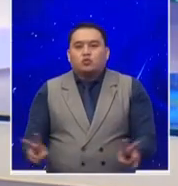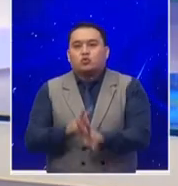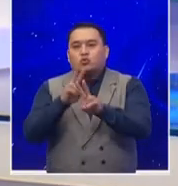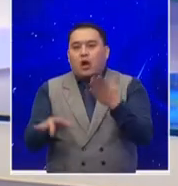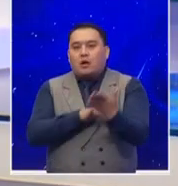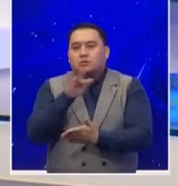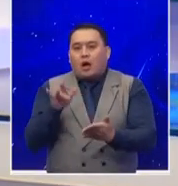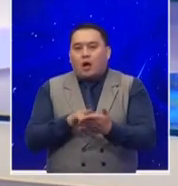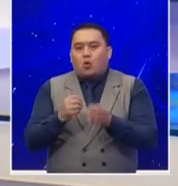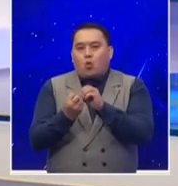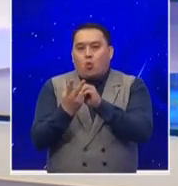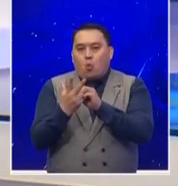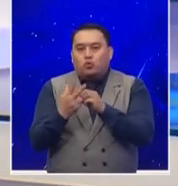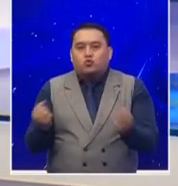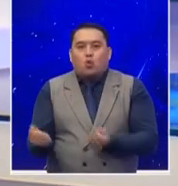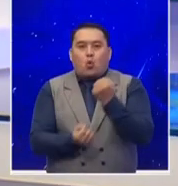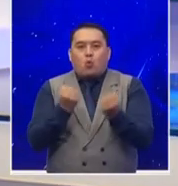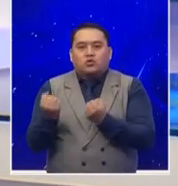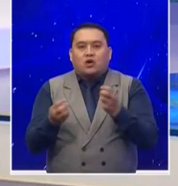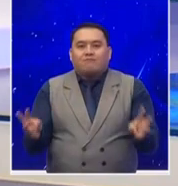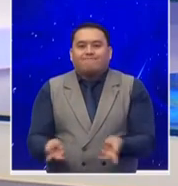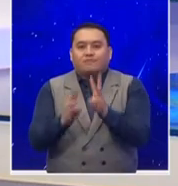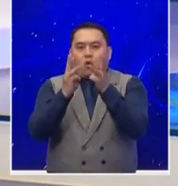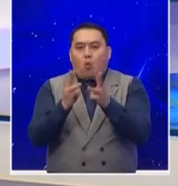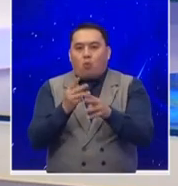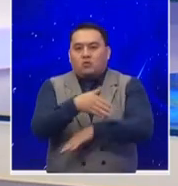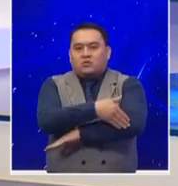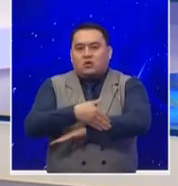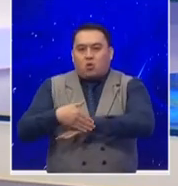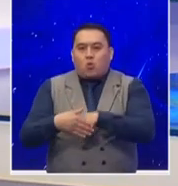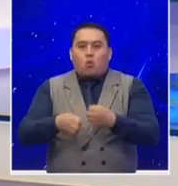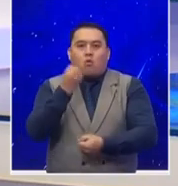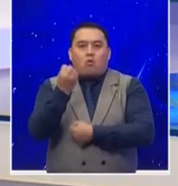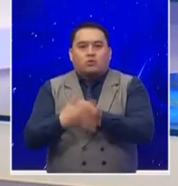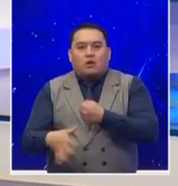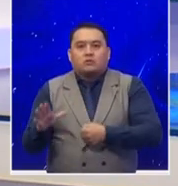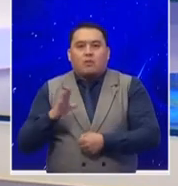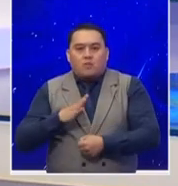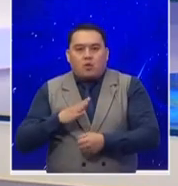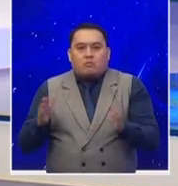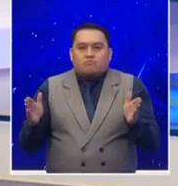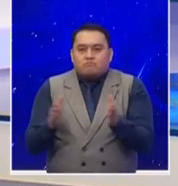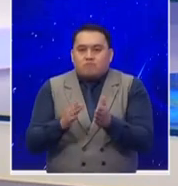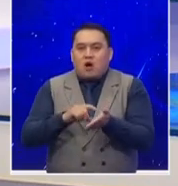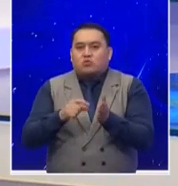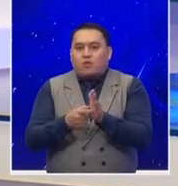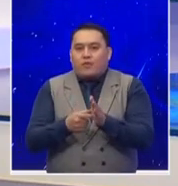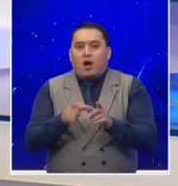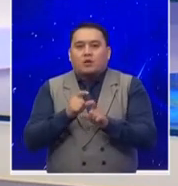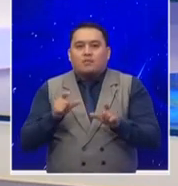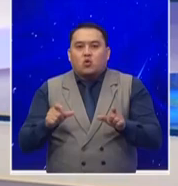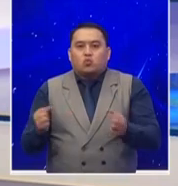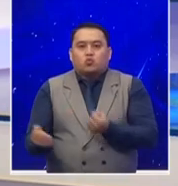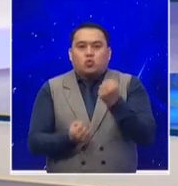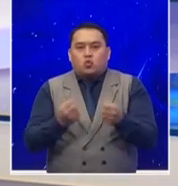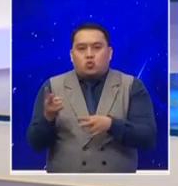Нұрсұлтан қаласында 13 көлік жанып кетті. Өрт Есенберлин көшесіндегі көлік жуу орталығында болған. Аядай ғана бұл нысанға тұрғындар